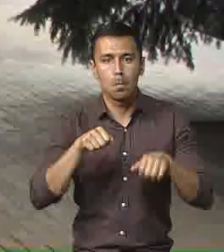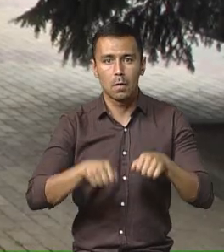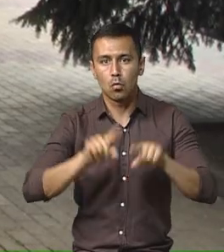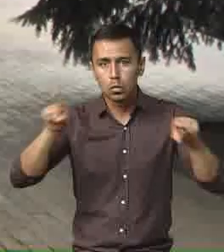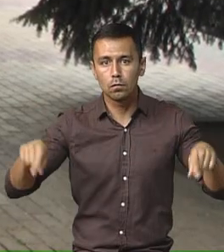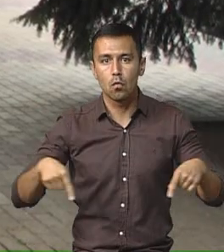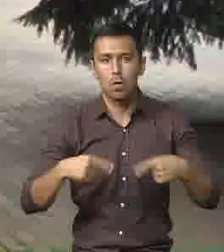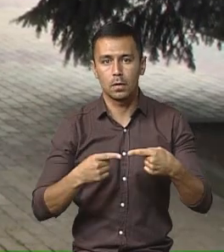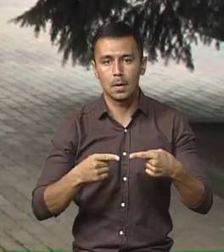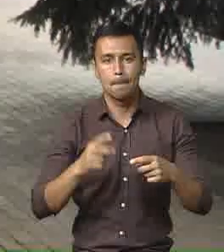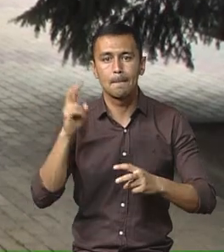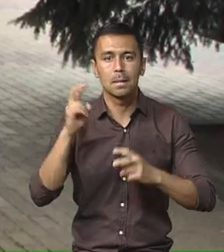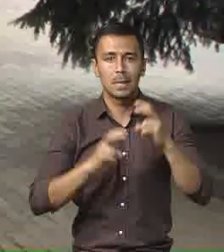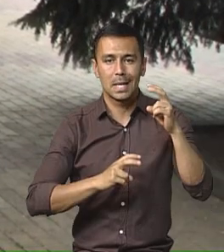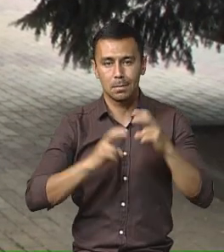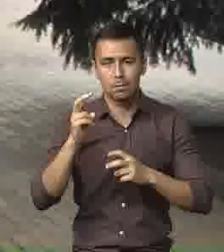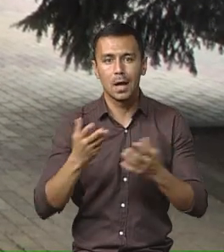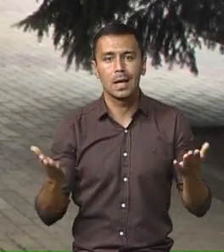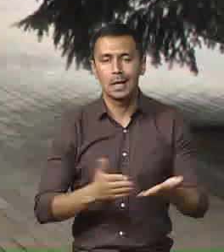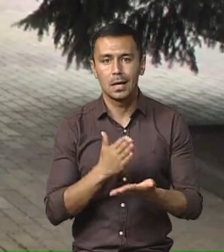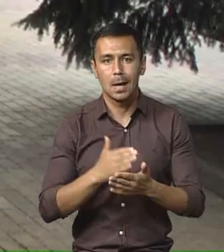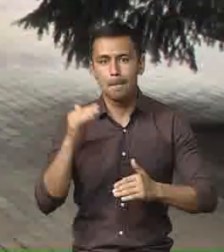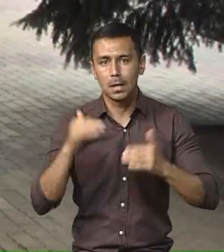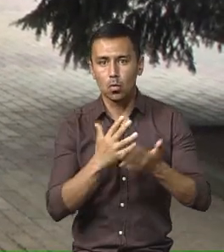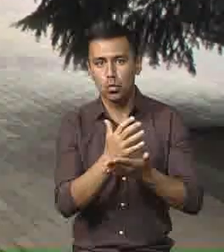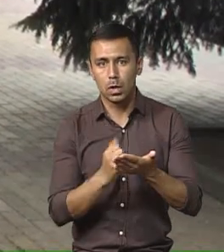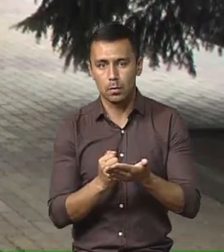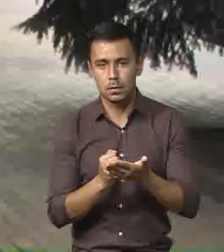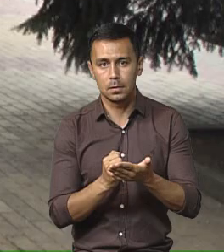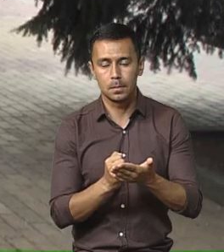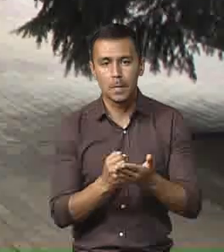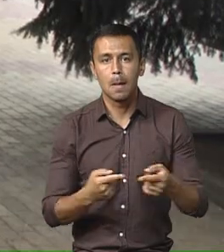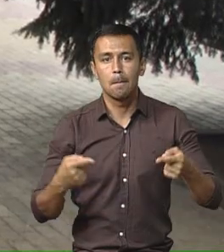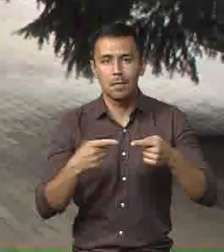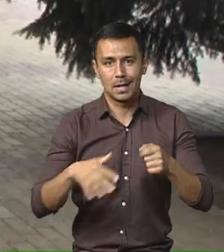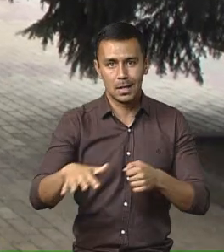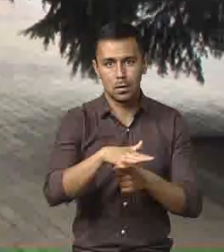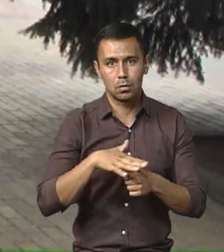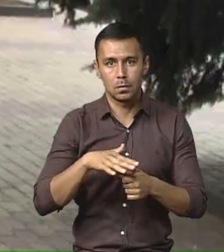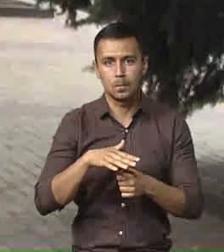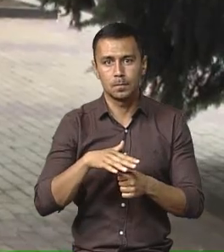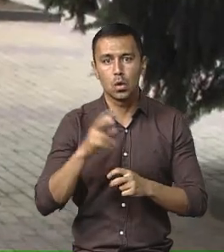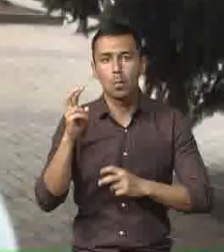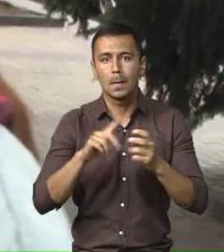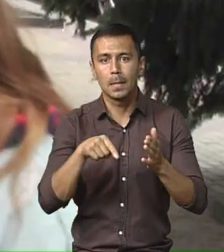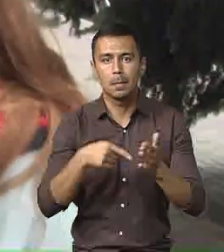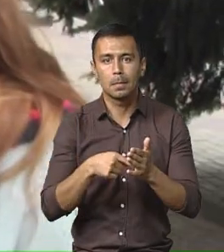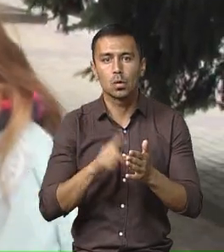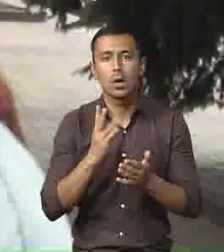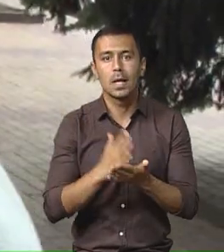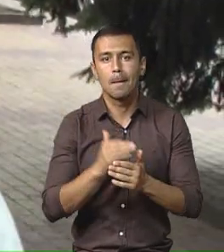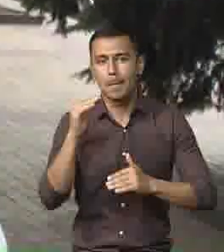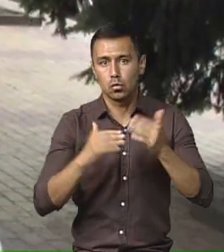утворювати підприємства, які є балансоутримувачем в певних вказаних територій, тобто комунальні підприємства. Хто є